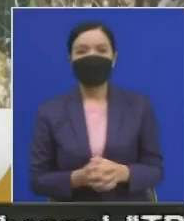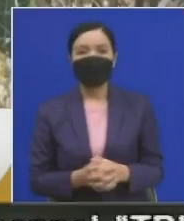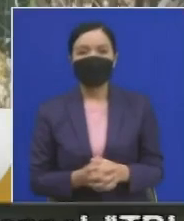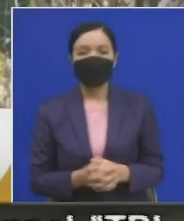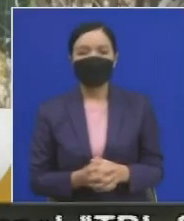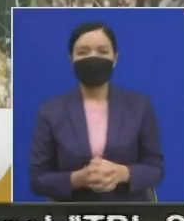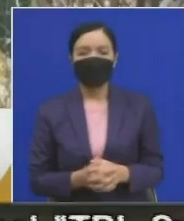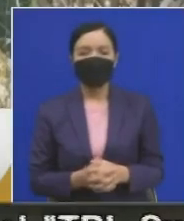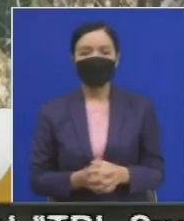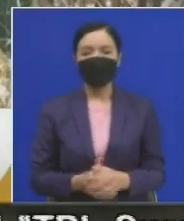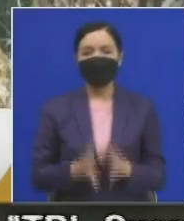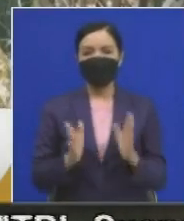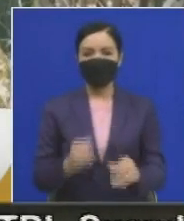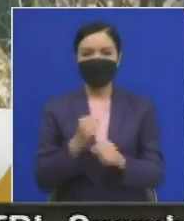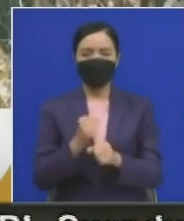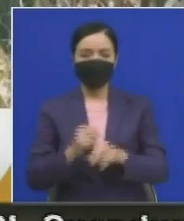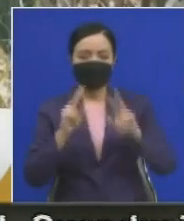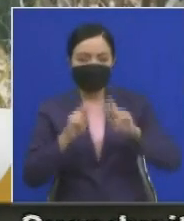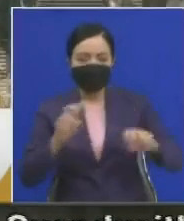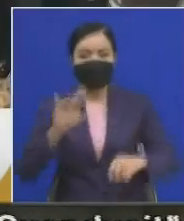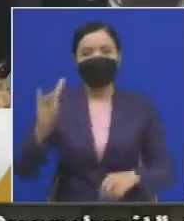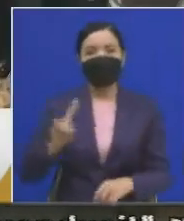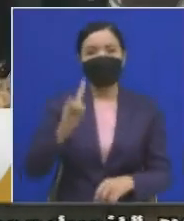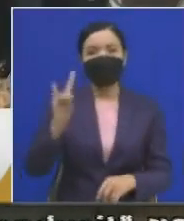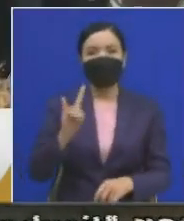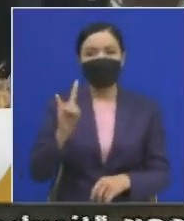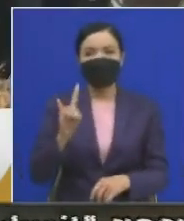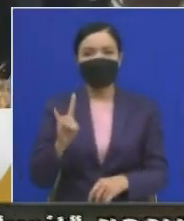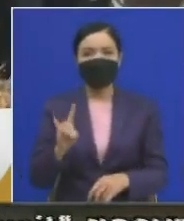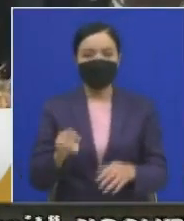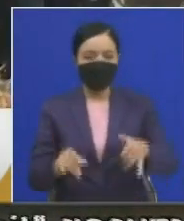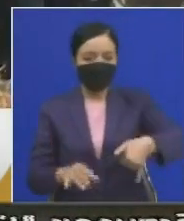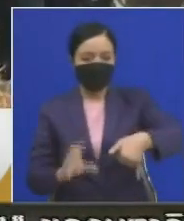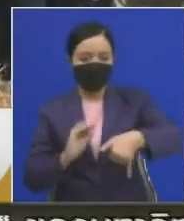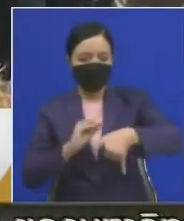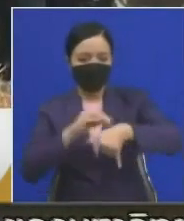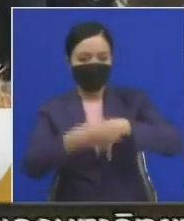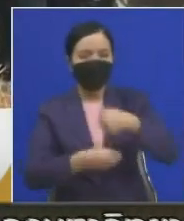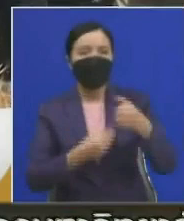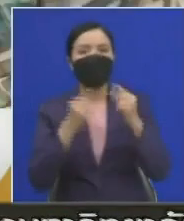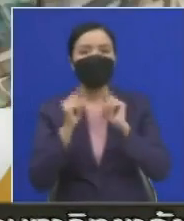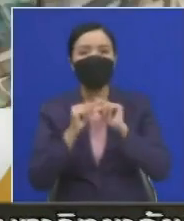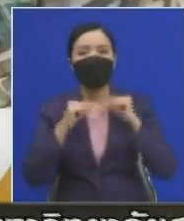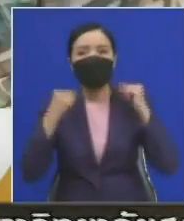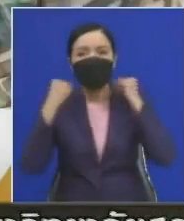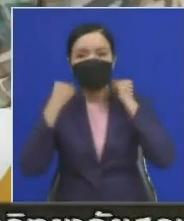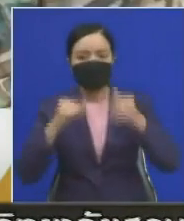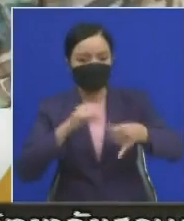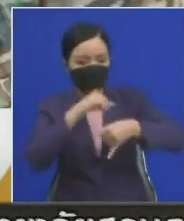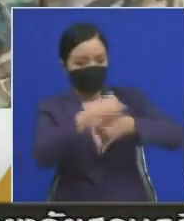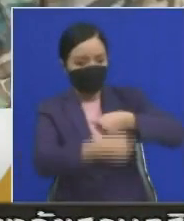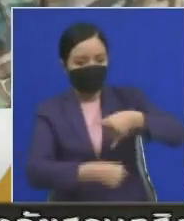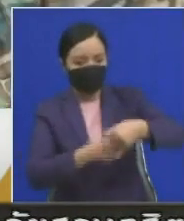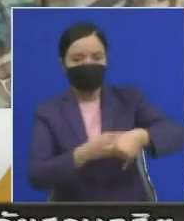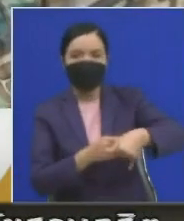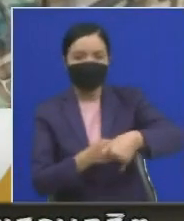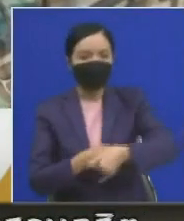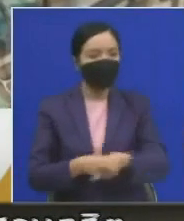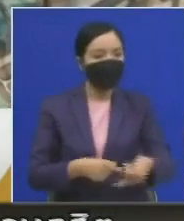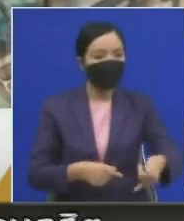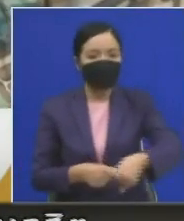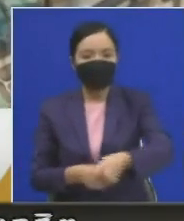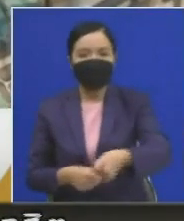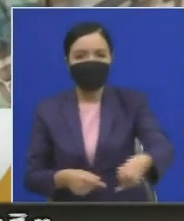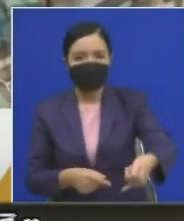เซนะที่สถานีวิจัศตร์ป่า เขา Gentle รำติบปลอคคิทยุเพื่ติดตามตัวเพื่ตรจสอบการขึ้นที่ของเสือโคร้ง